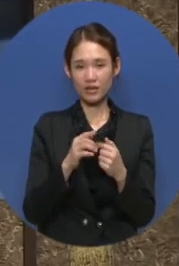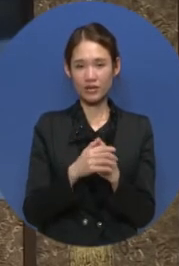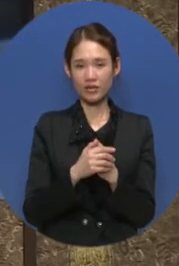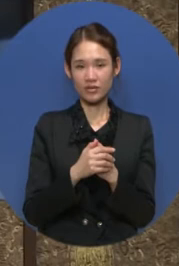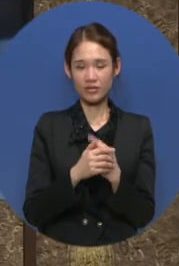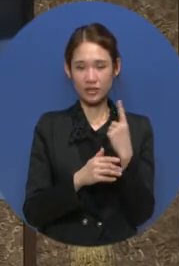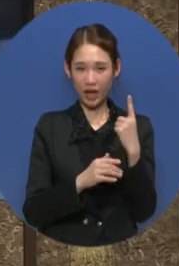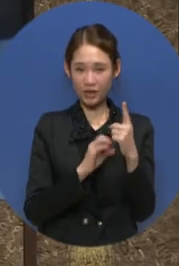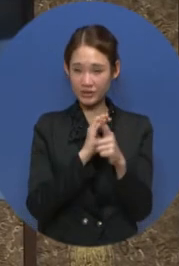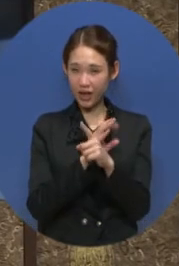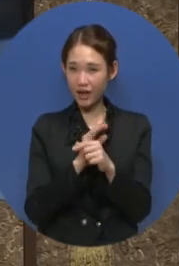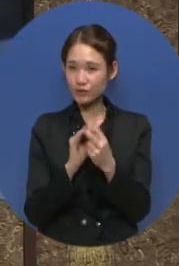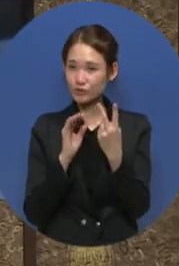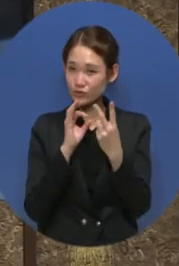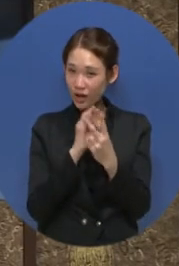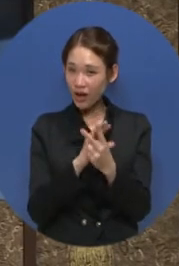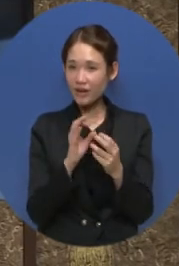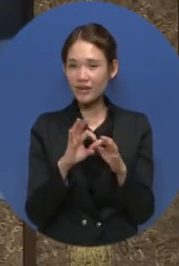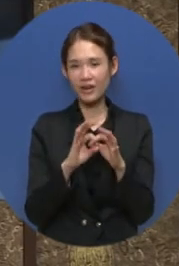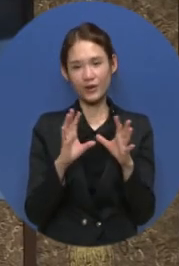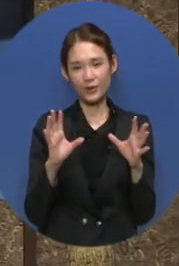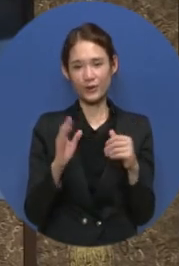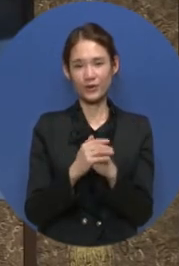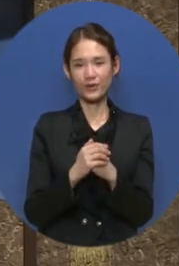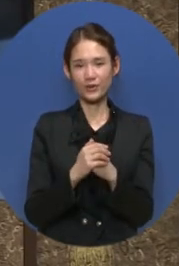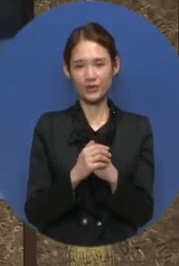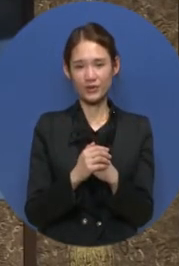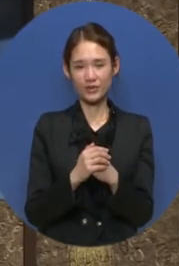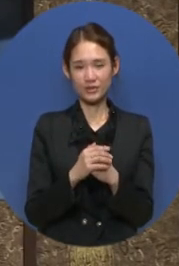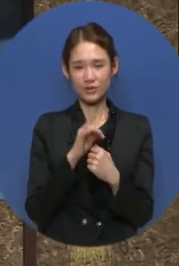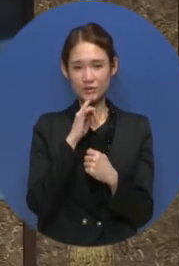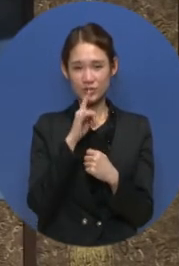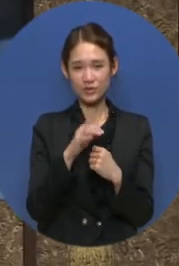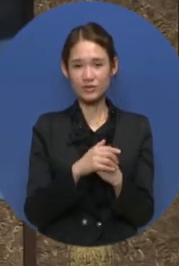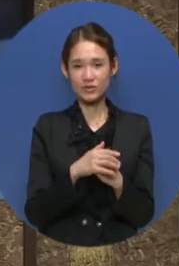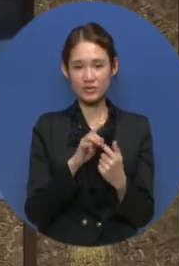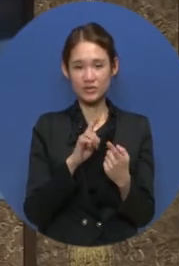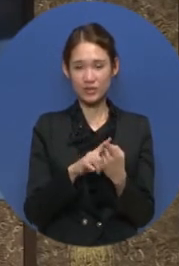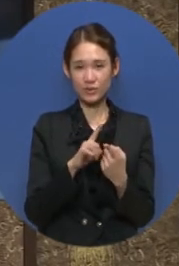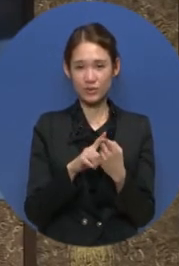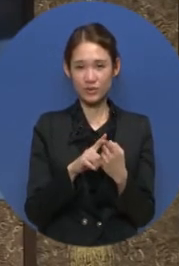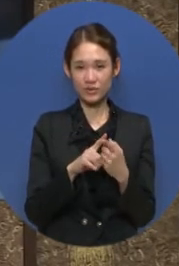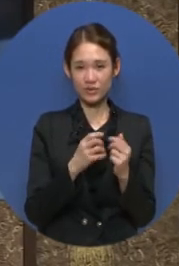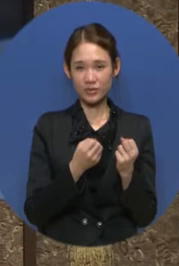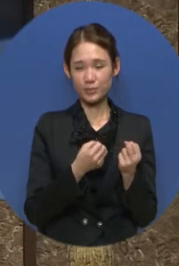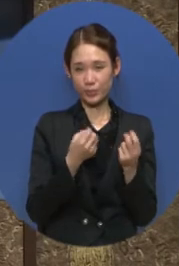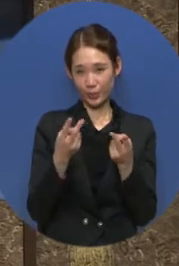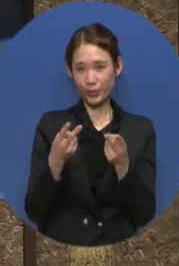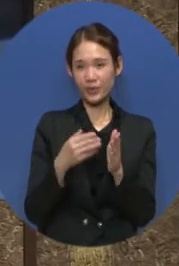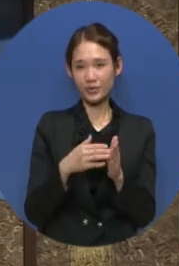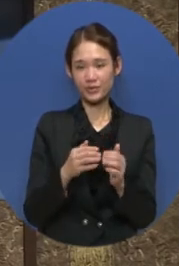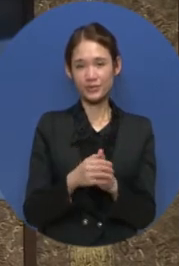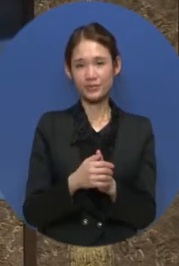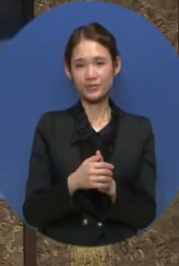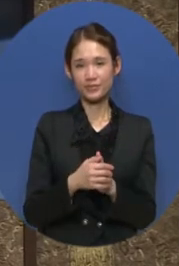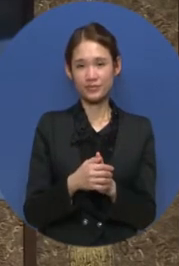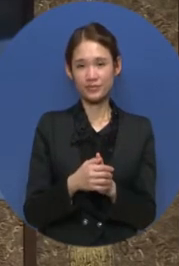네, 하나를 구매하시든 두 개를 네. 하시든 뭐 열 개를 주문하시든 이렇게 주문해 주신 대로 제가 네. 보내드리죠.